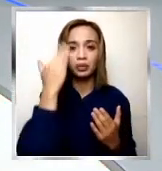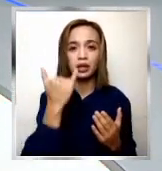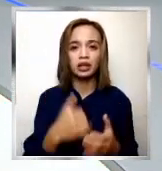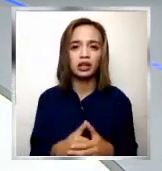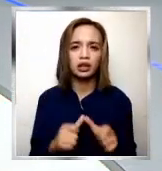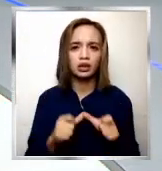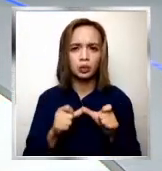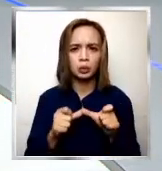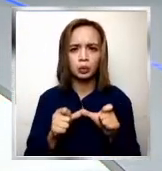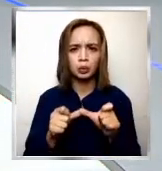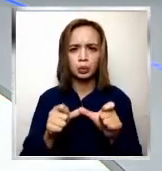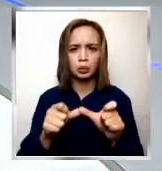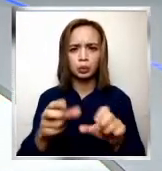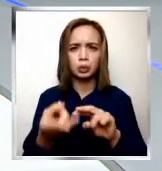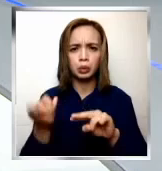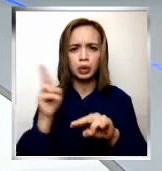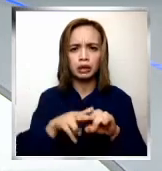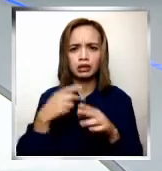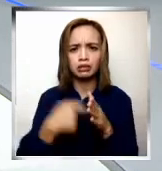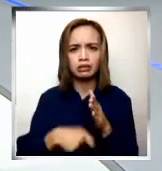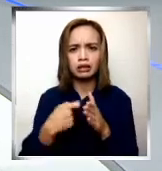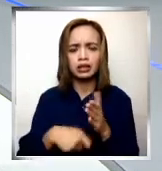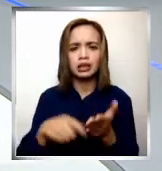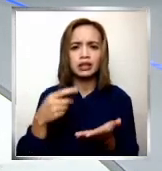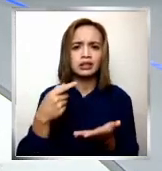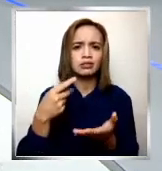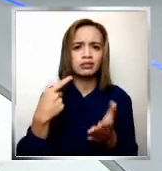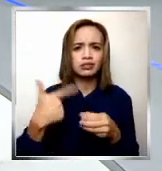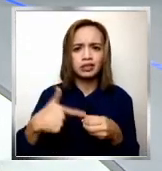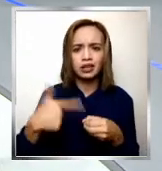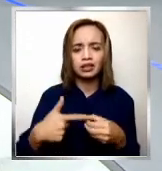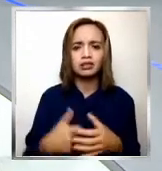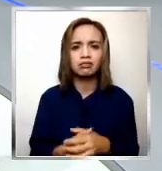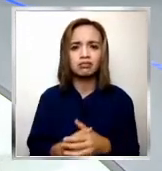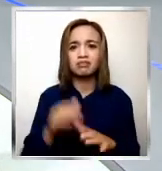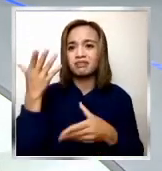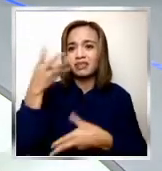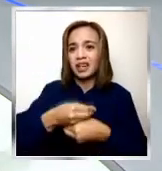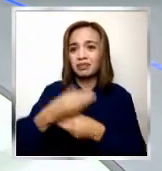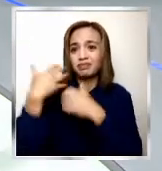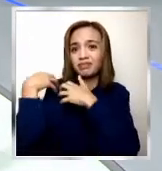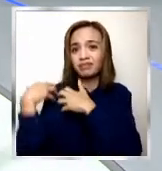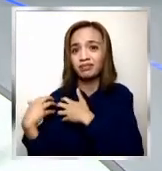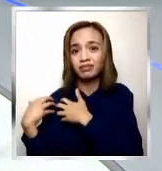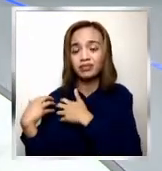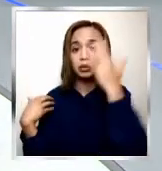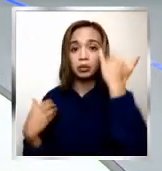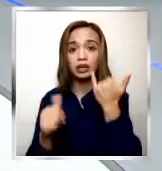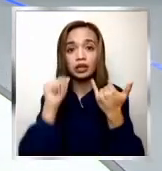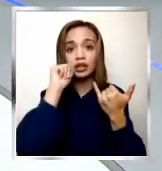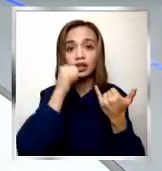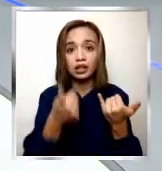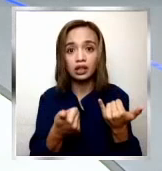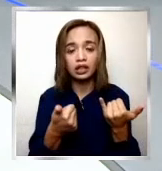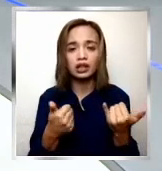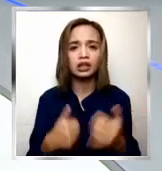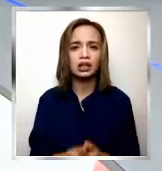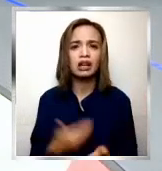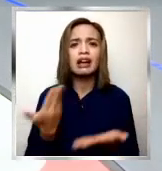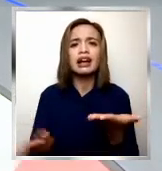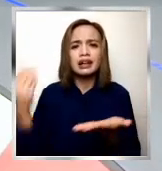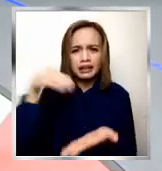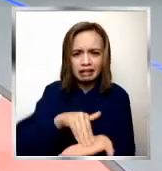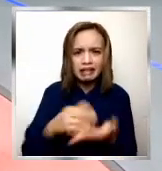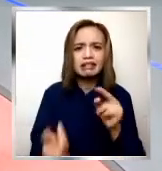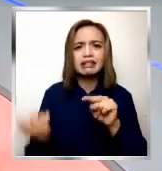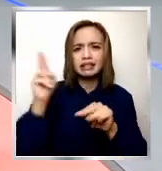petrolyo. Madadagdagan pa ang kalbaryo nila dahil bukas ay may panibagong taas-presyo na naman. May inihandang ayuda